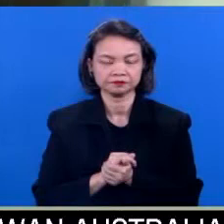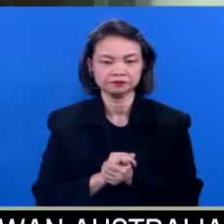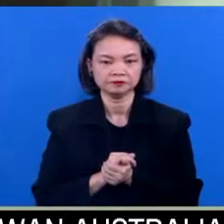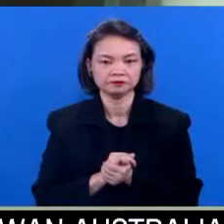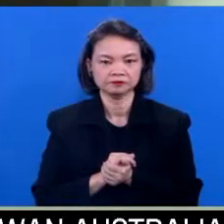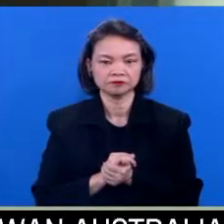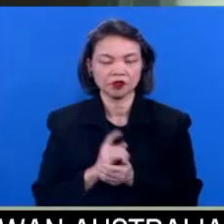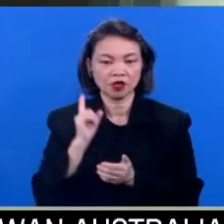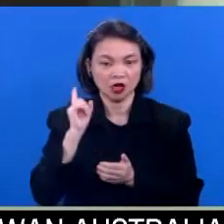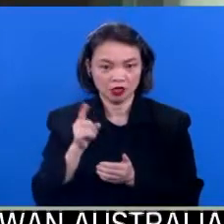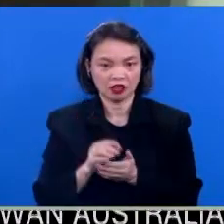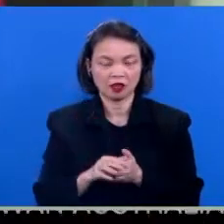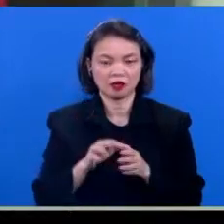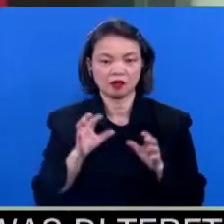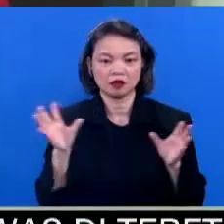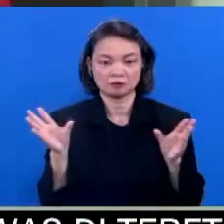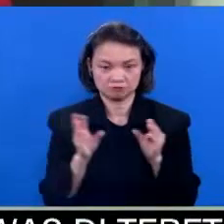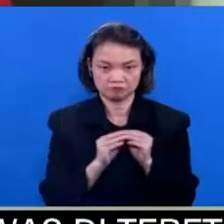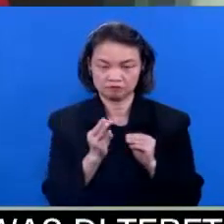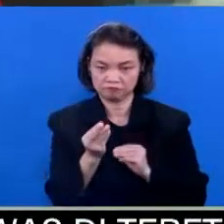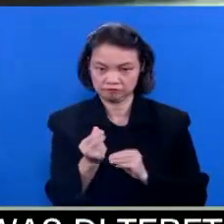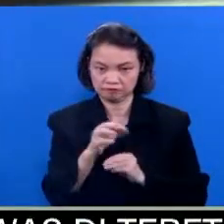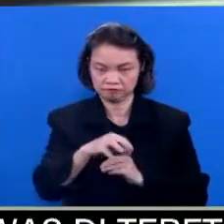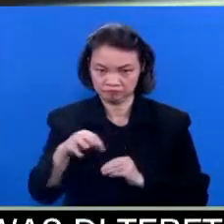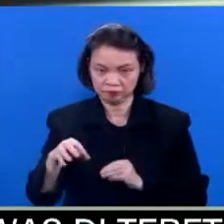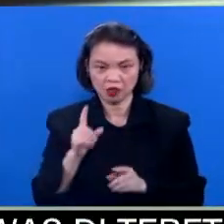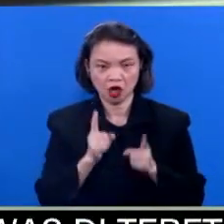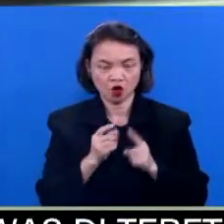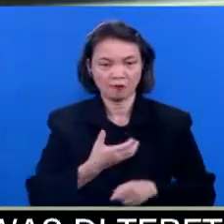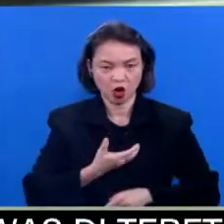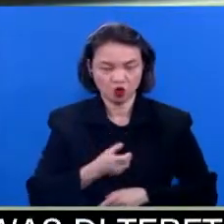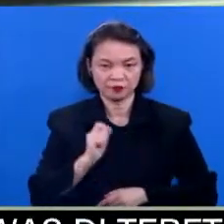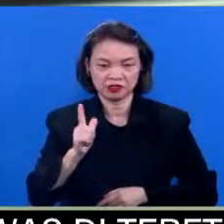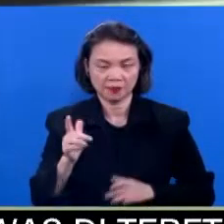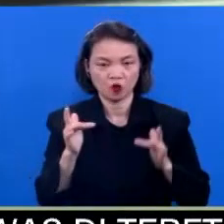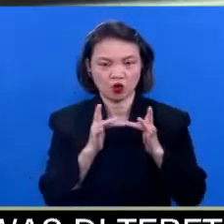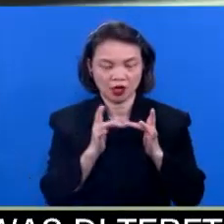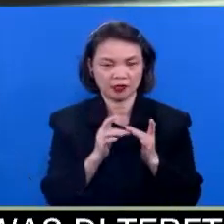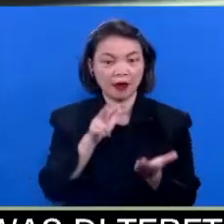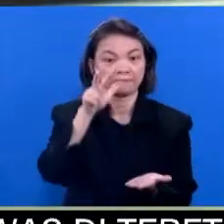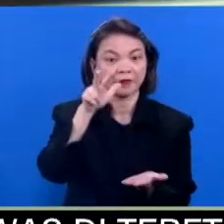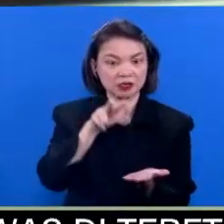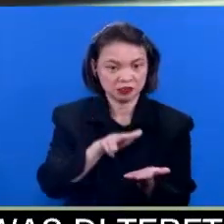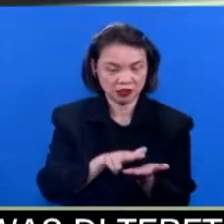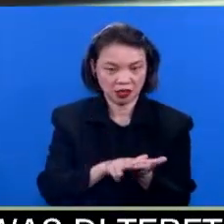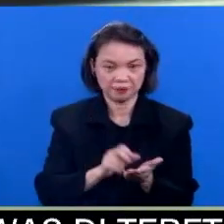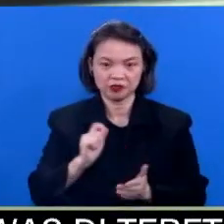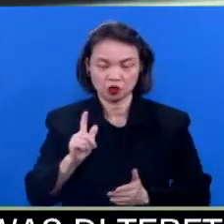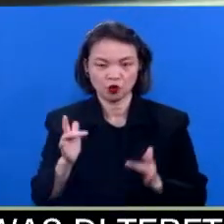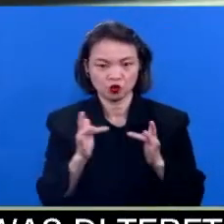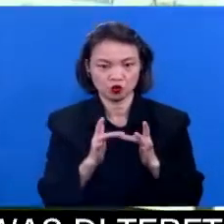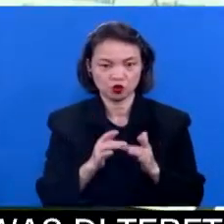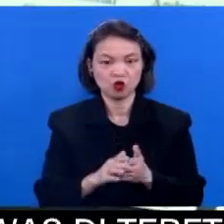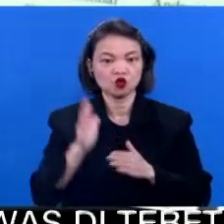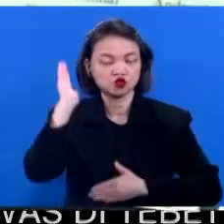Ada sejumlah hal yang harus diperhatikan jika kita ingin meminjam melalui pinjaman online. Yang pertama, pastikan pinjol tersebut sudah terdaftar di